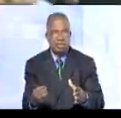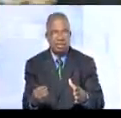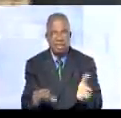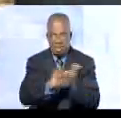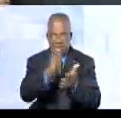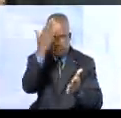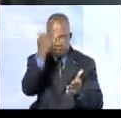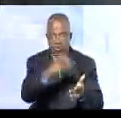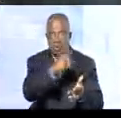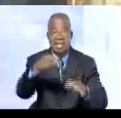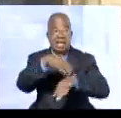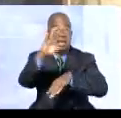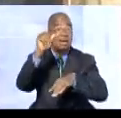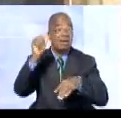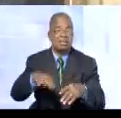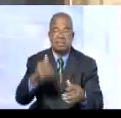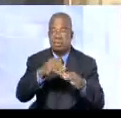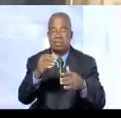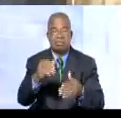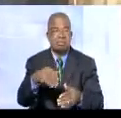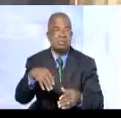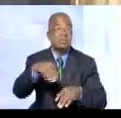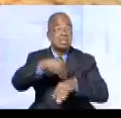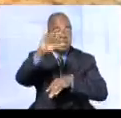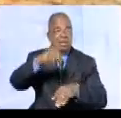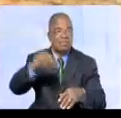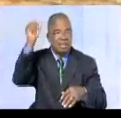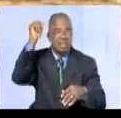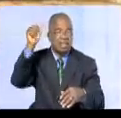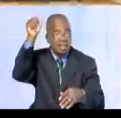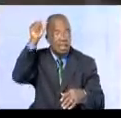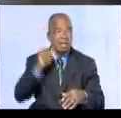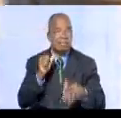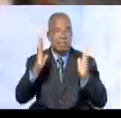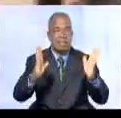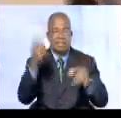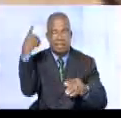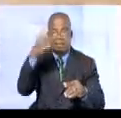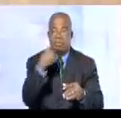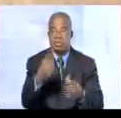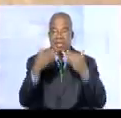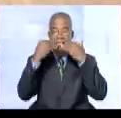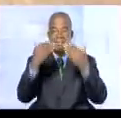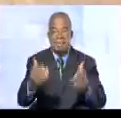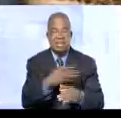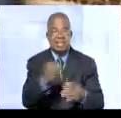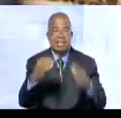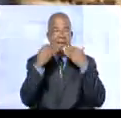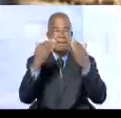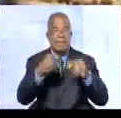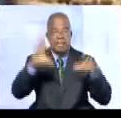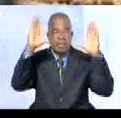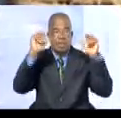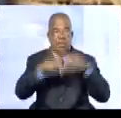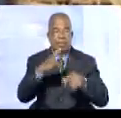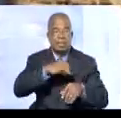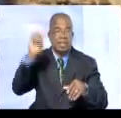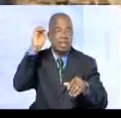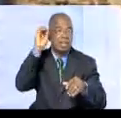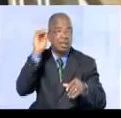République de Côte d'Ivoire, Alassane Ouattara. C'est donc tout le sens de cette visite rendue ce jeudi 21 mars 2013 au chef de l'État